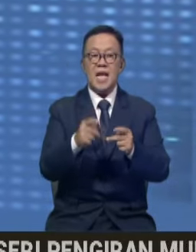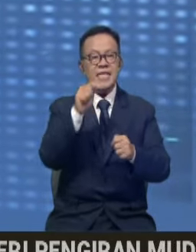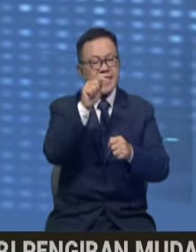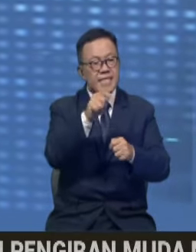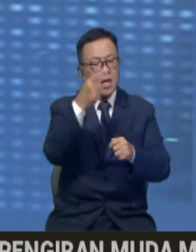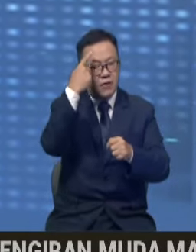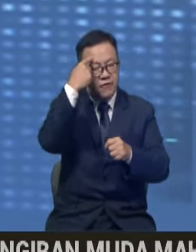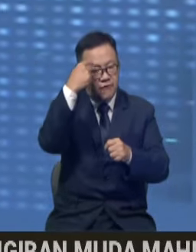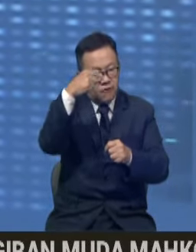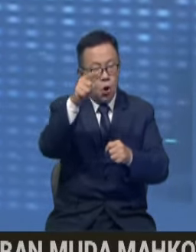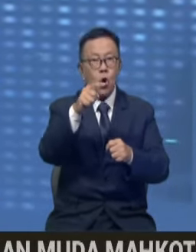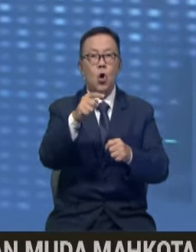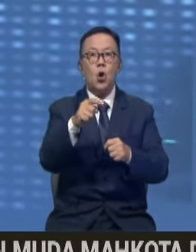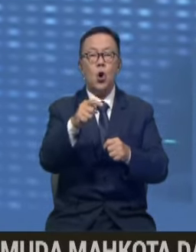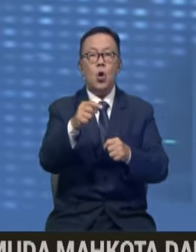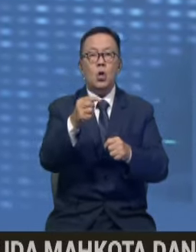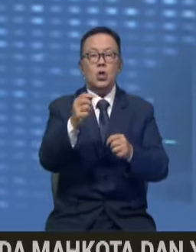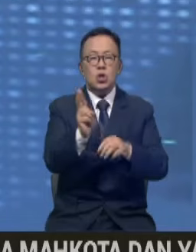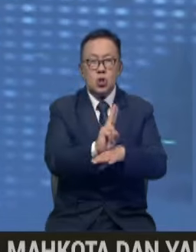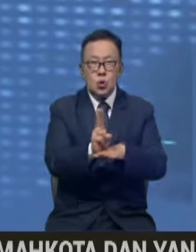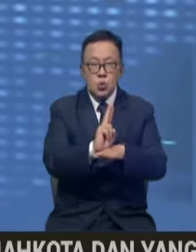dengan Akta Sukatan dan Timbangan